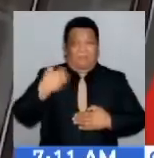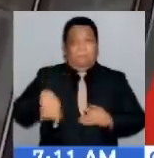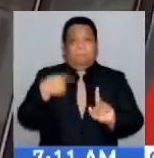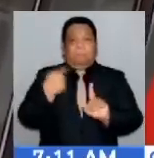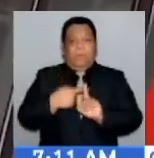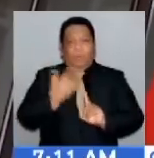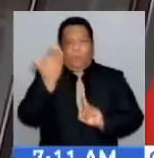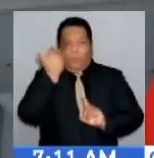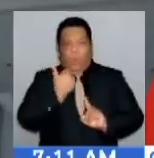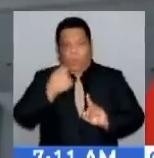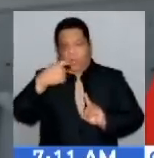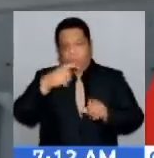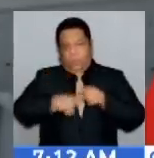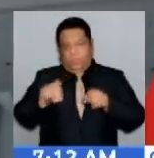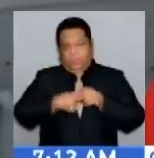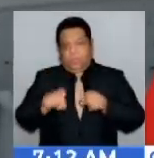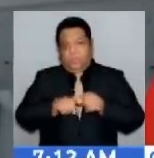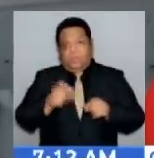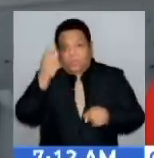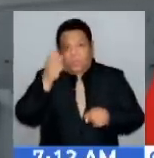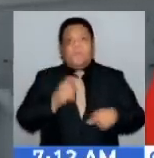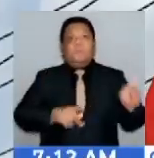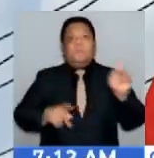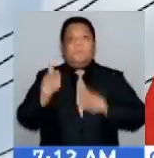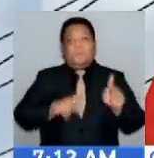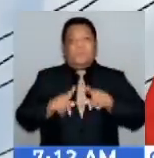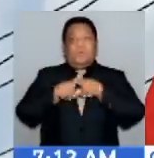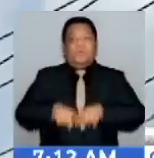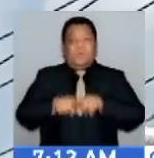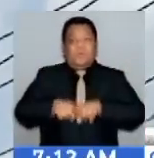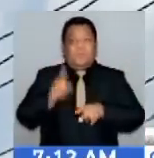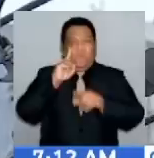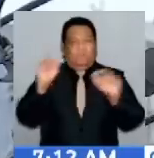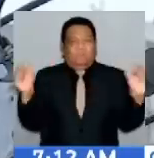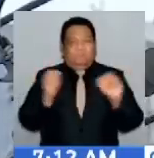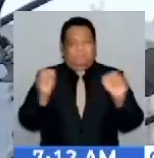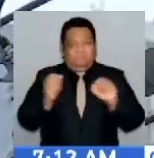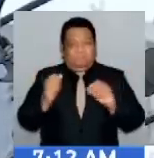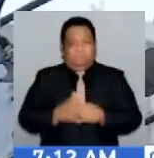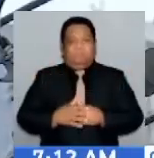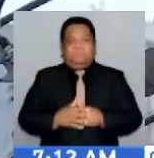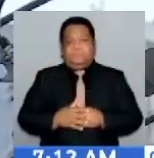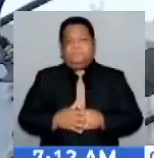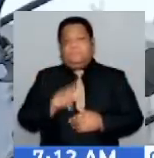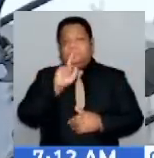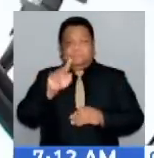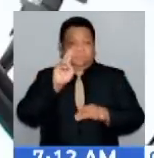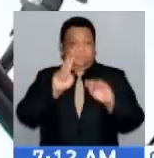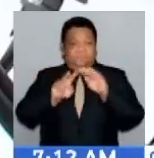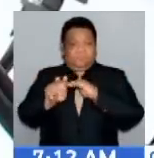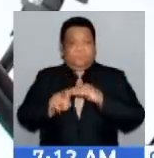kung saan pa naman nakadepende ang ilang appliances na pampalamig. Katunayan, may inaasahan ng isang yellow alert sa Luzon sa